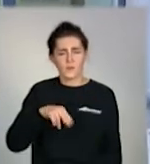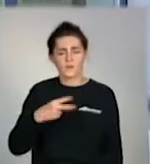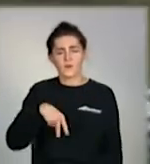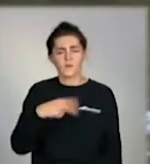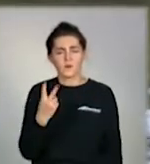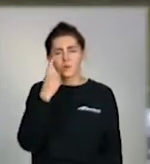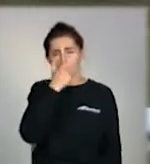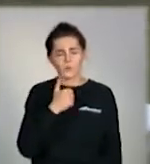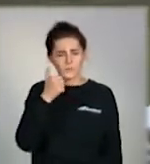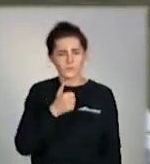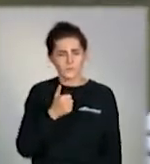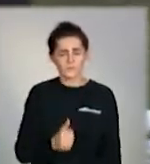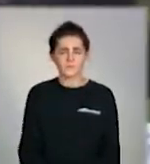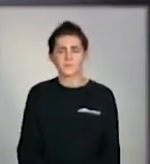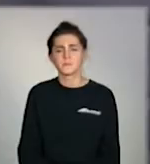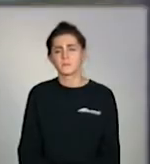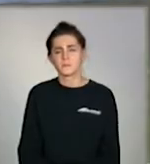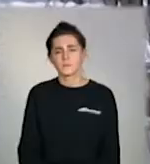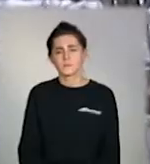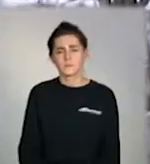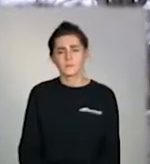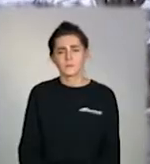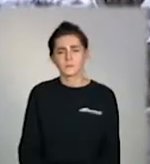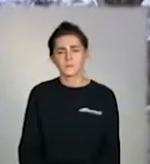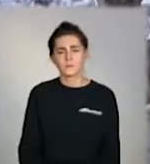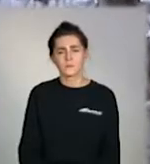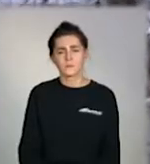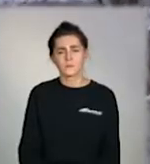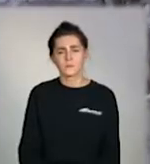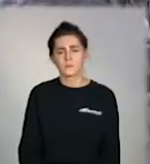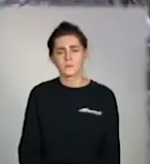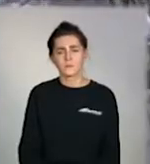2022 року. Марія Сергієва, Максим Кривошеєнко, телеканал «Донбас».